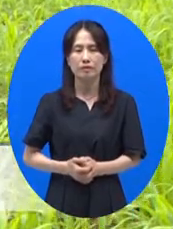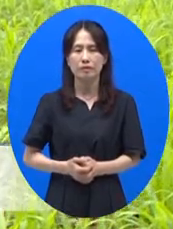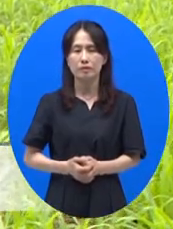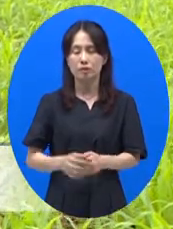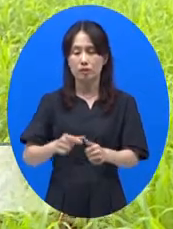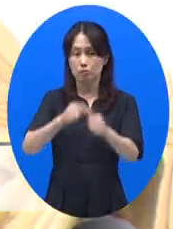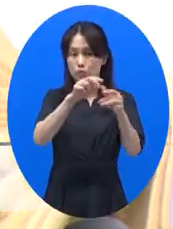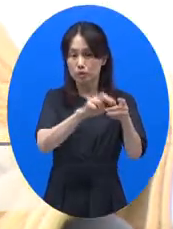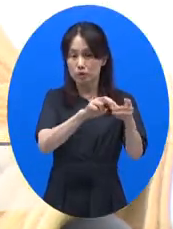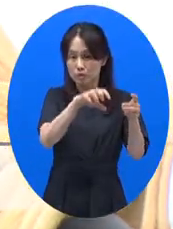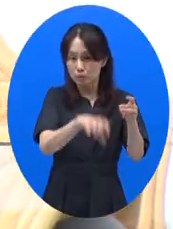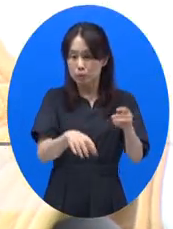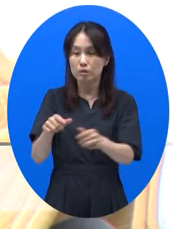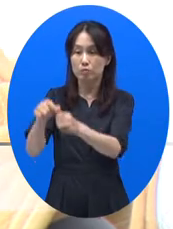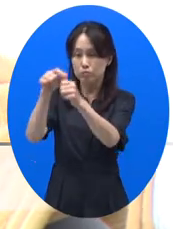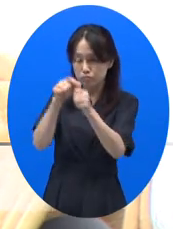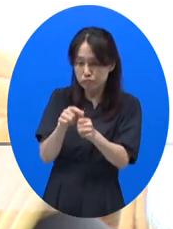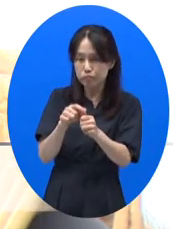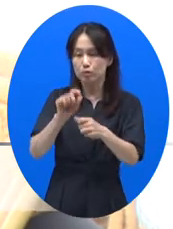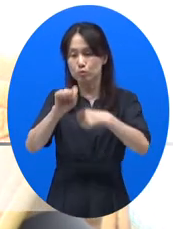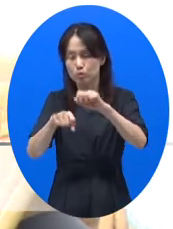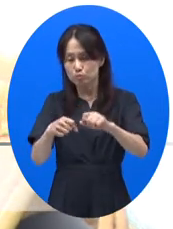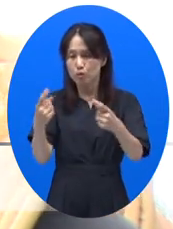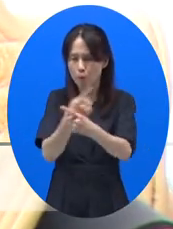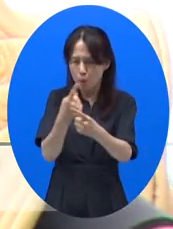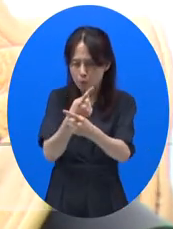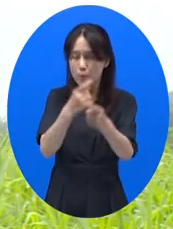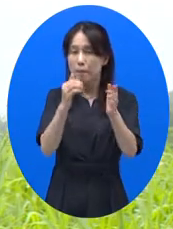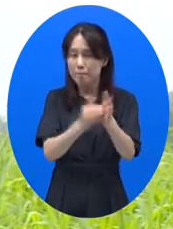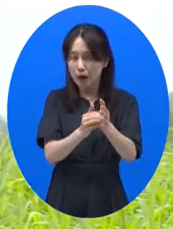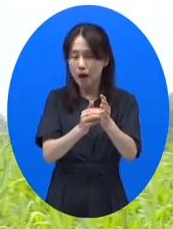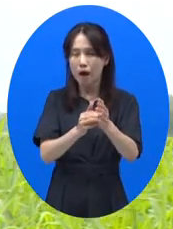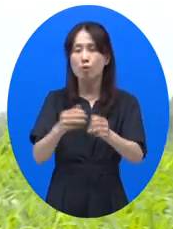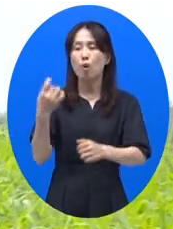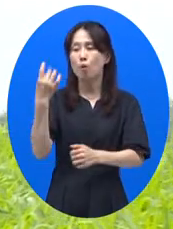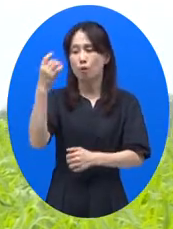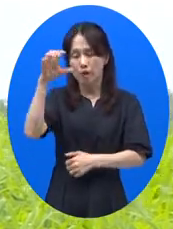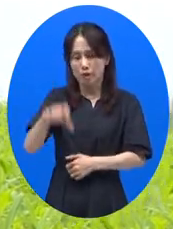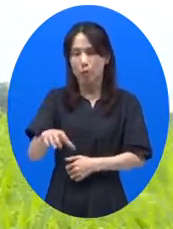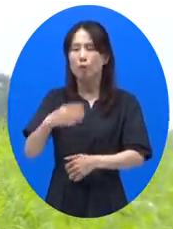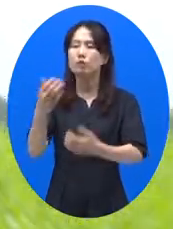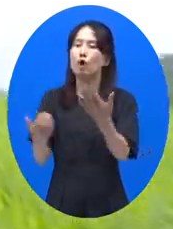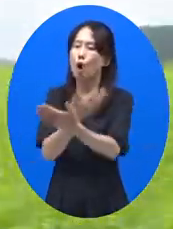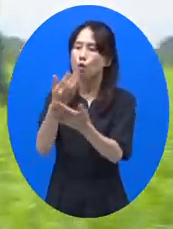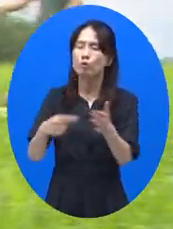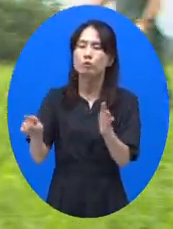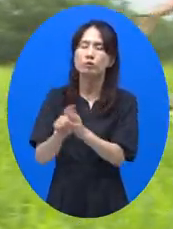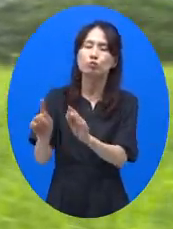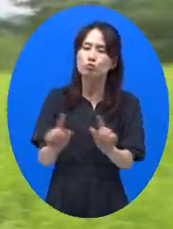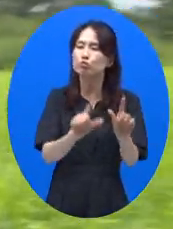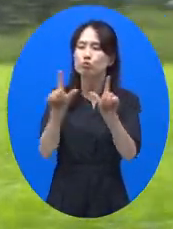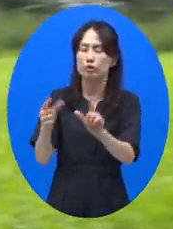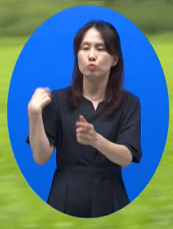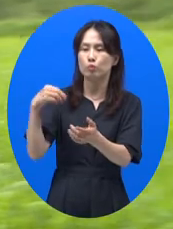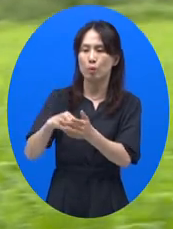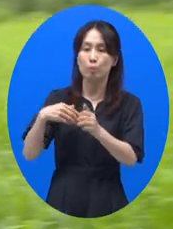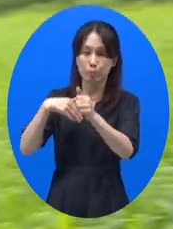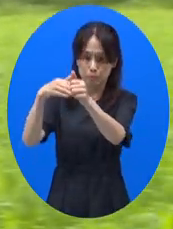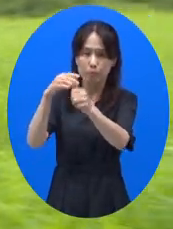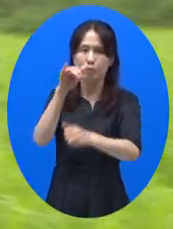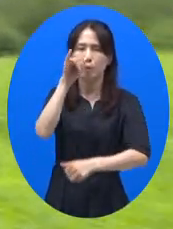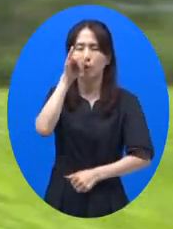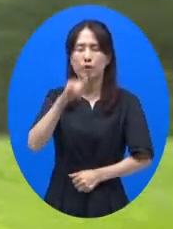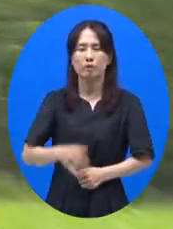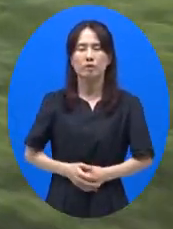관리 센터 는 구조된 야생동물의 보호와 치료를 마친 뒤 원래 이 터전에서 어울려 살아갈 수 있도록 돌려 보내고 있습니다